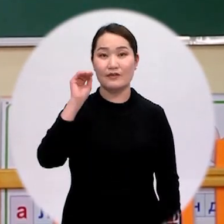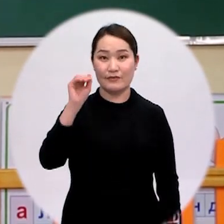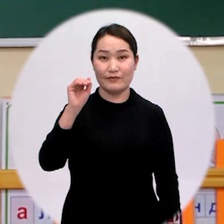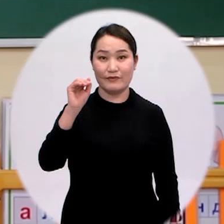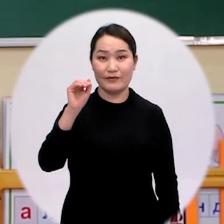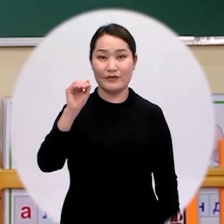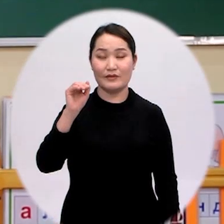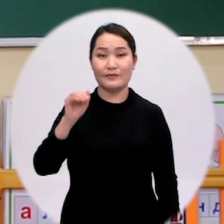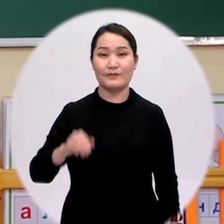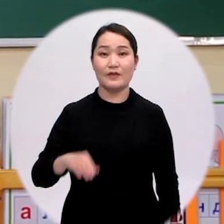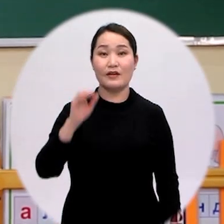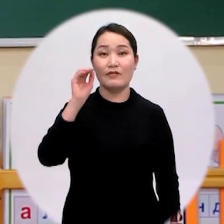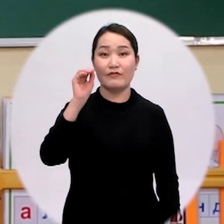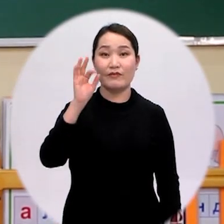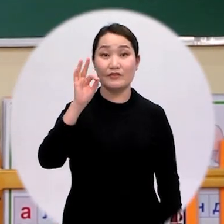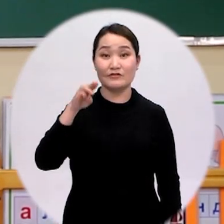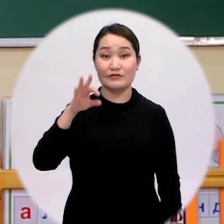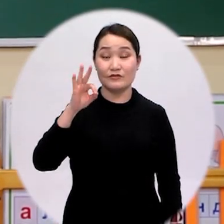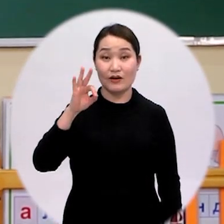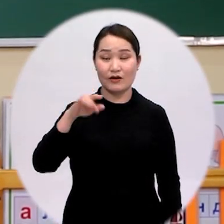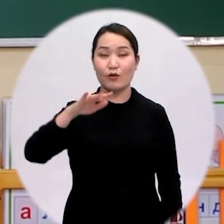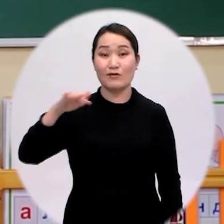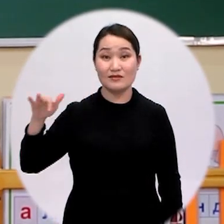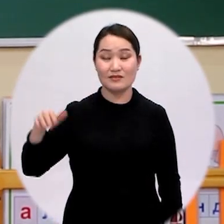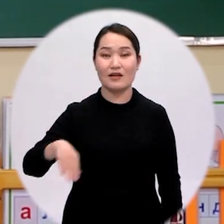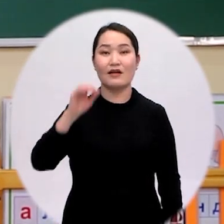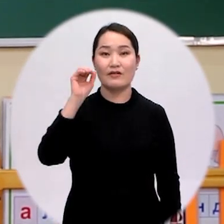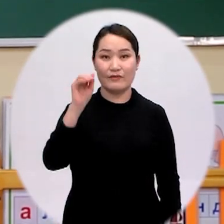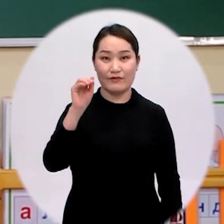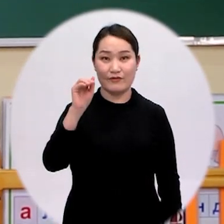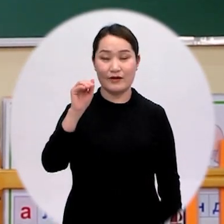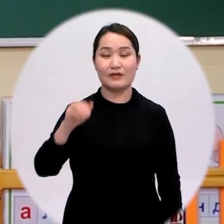F. Фото. F.